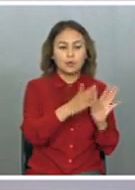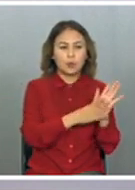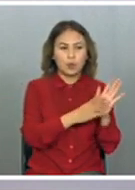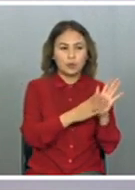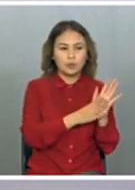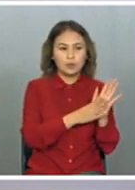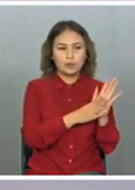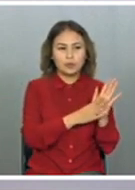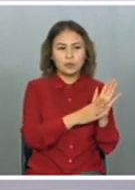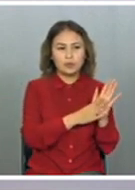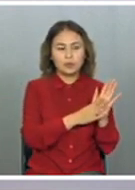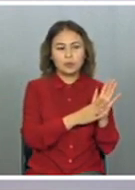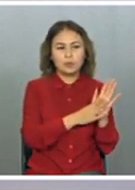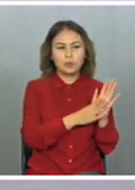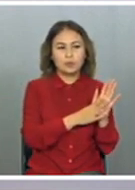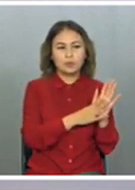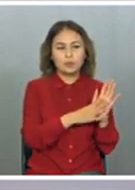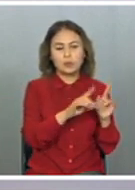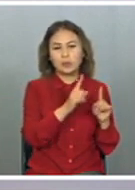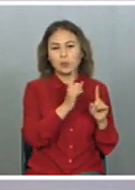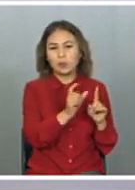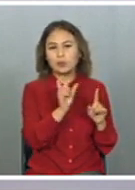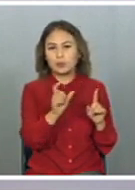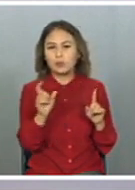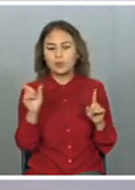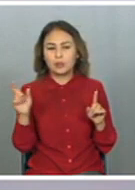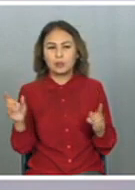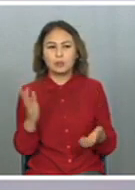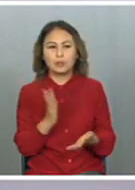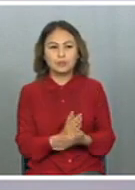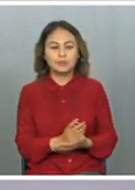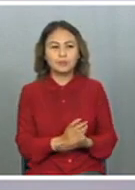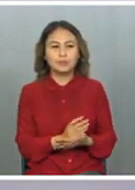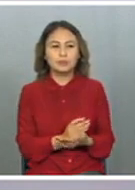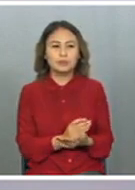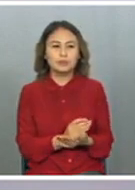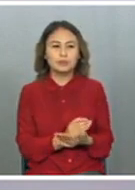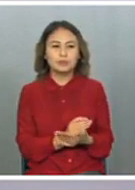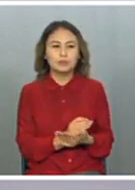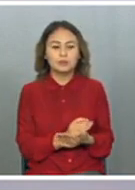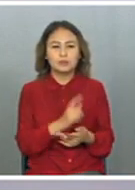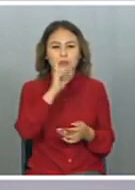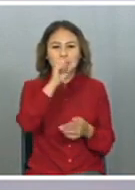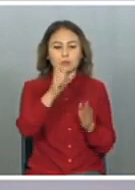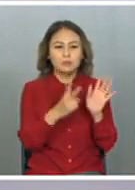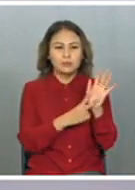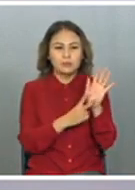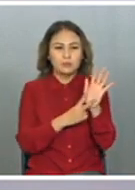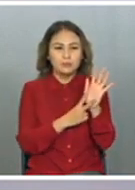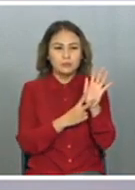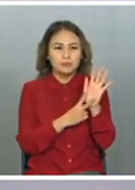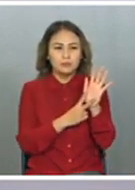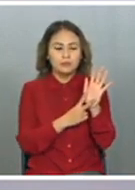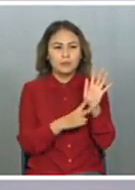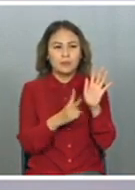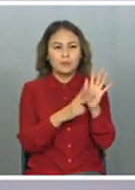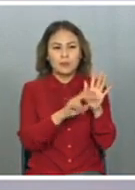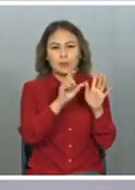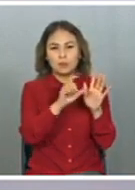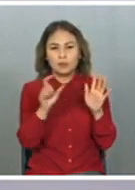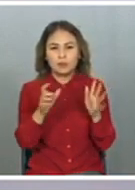Демек, 1'дей 9 бөлікке бөліп аламын. Және алымында 7 тұр. Демек, 7 бөлігін